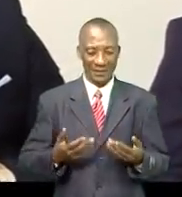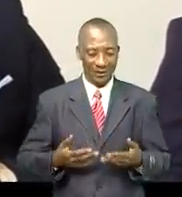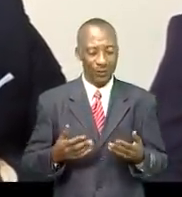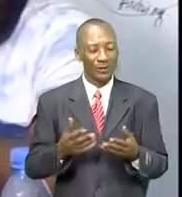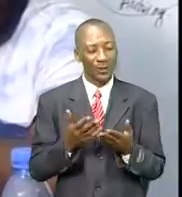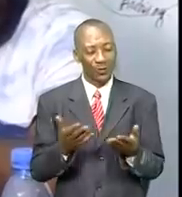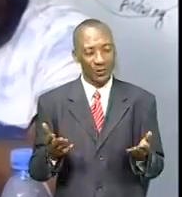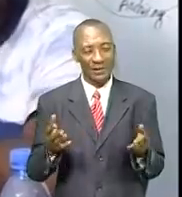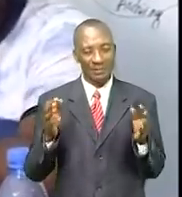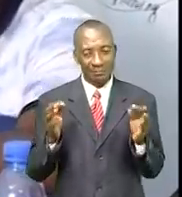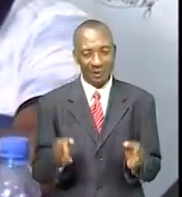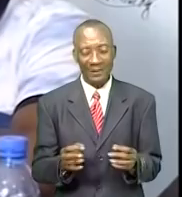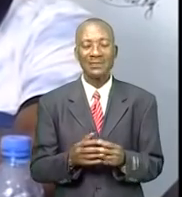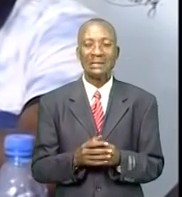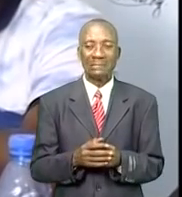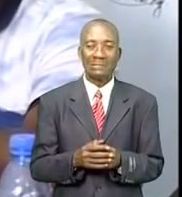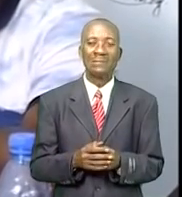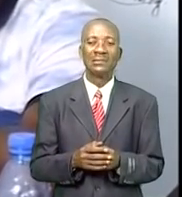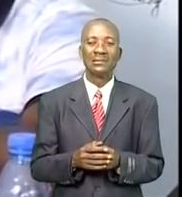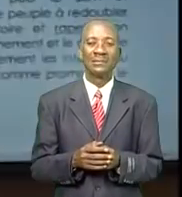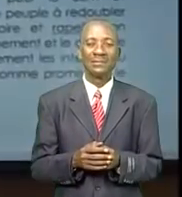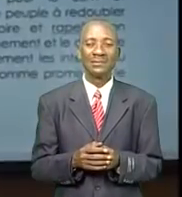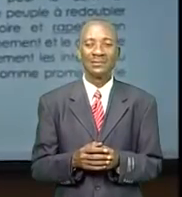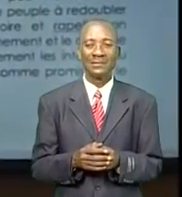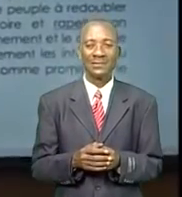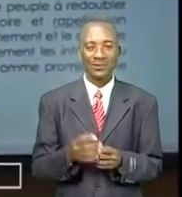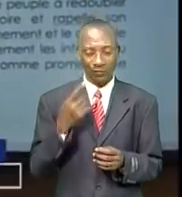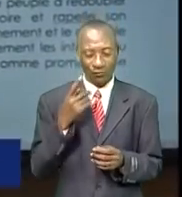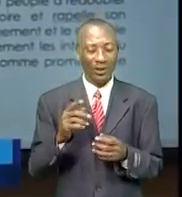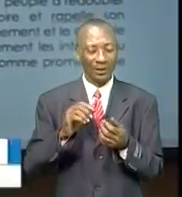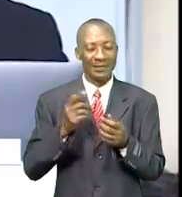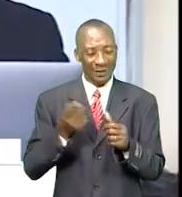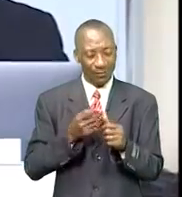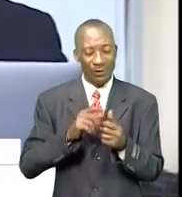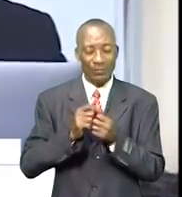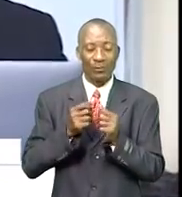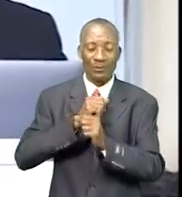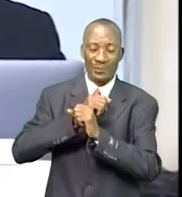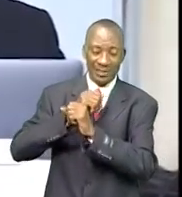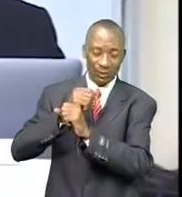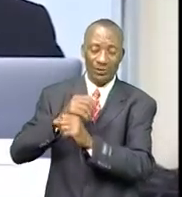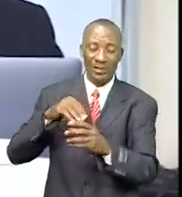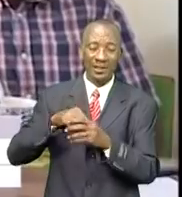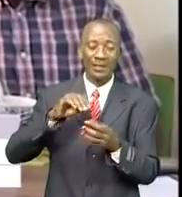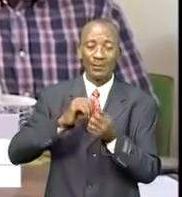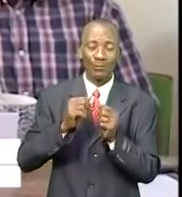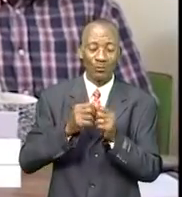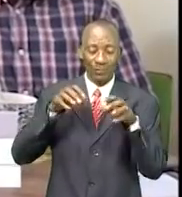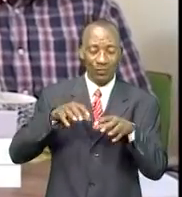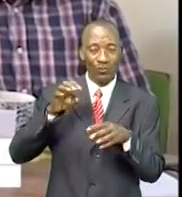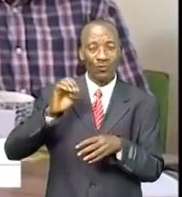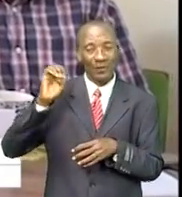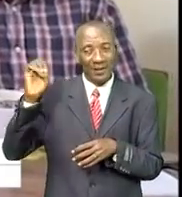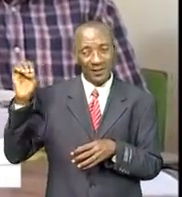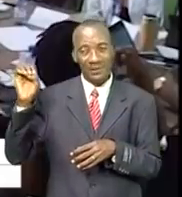actions initiées par les autorités, surtout sur le plan sécuritaire dans l'est du pays. Des actions qui